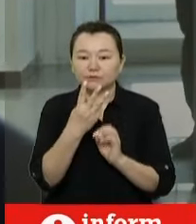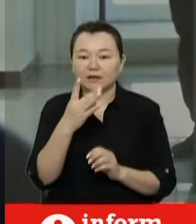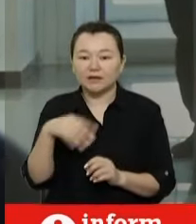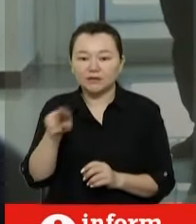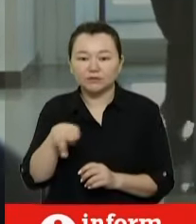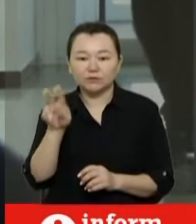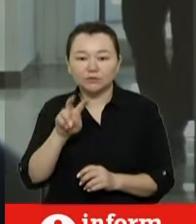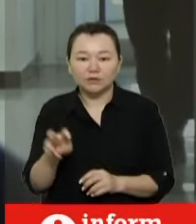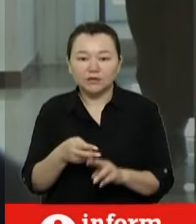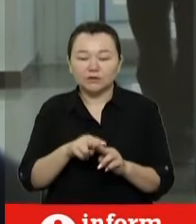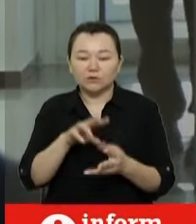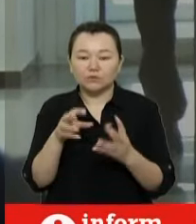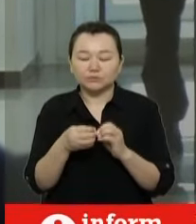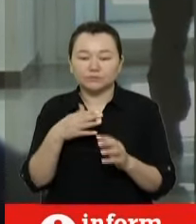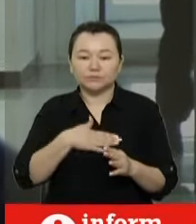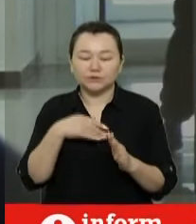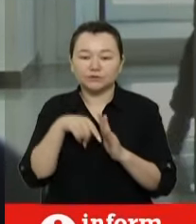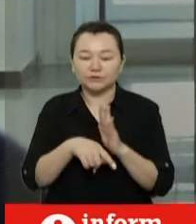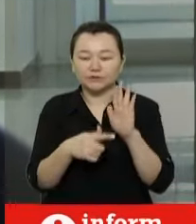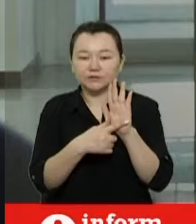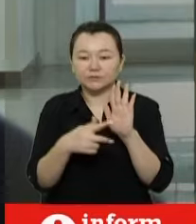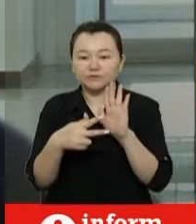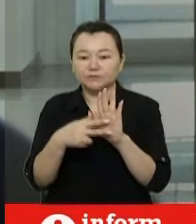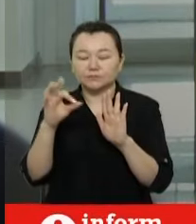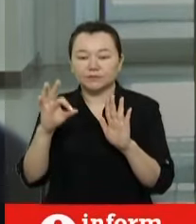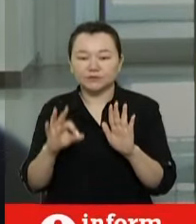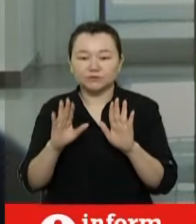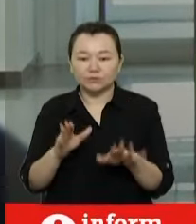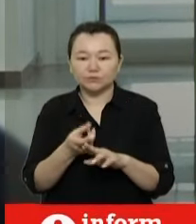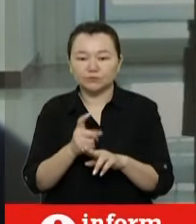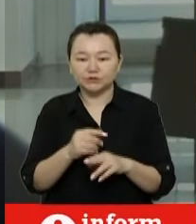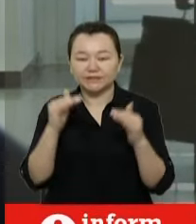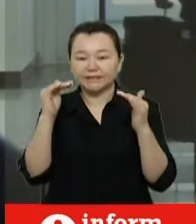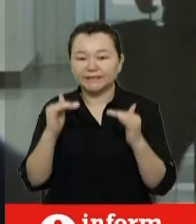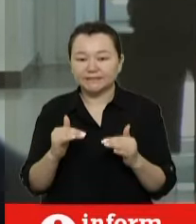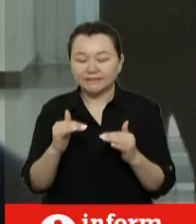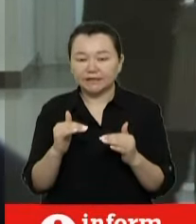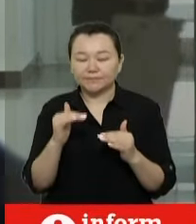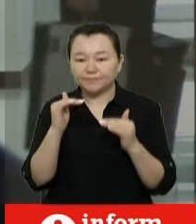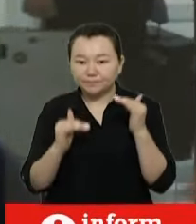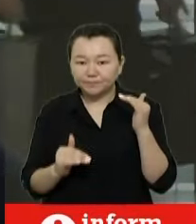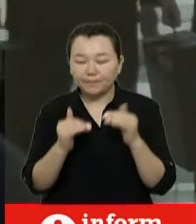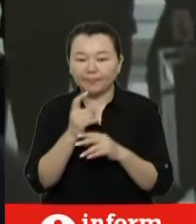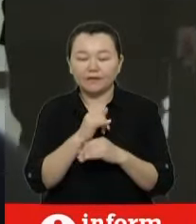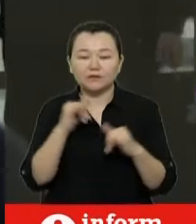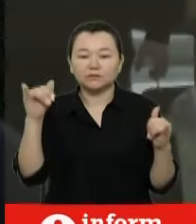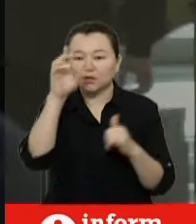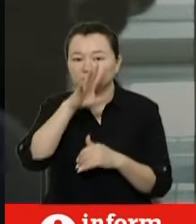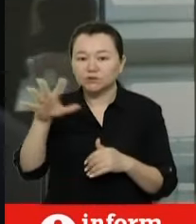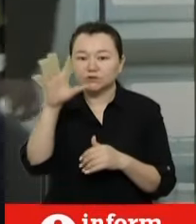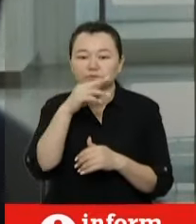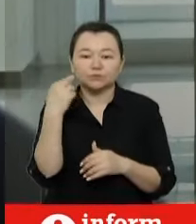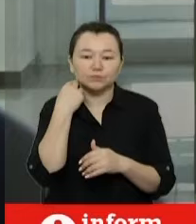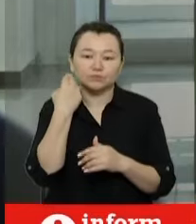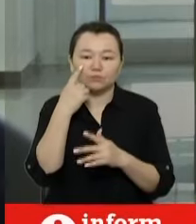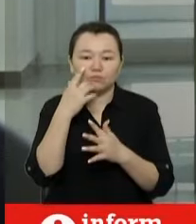Бұл біздің жалпы ішкі өніміміздің 7-8% ғана. Бұл өте төмен. Мынау дамыған мемлекеттердің қарызы